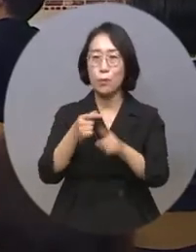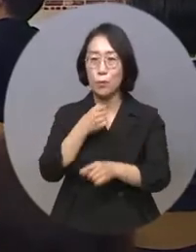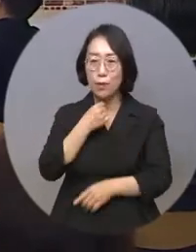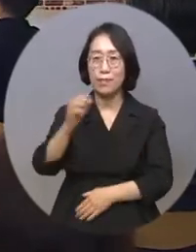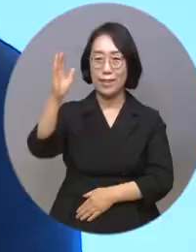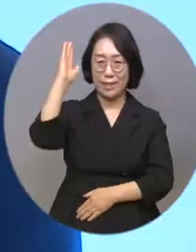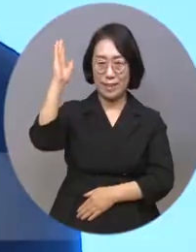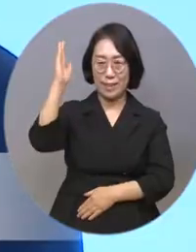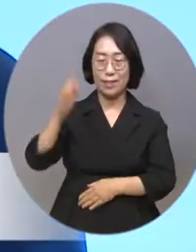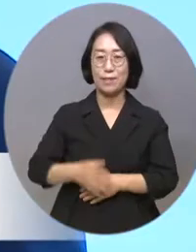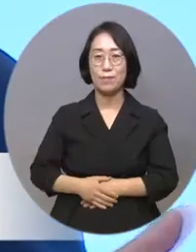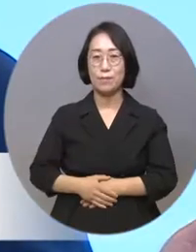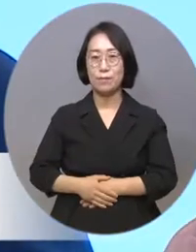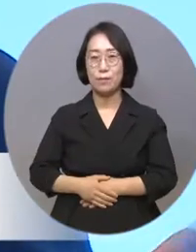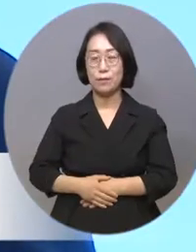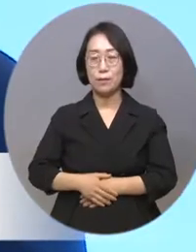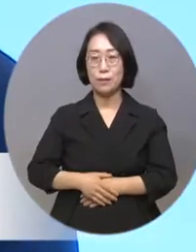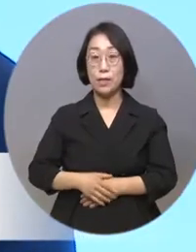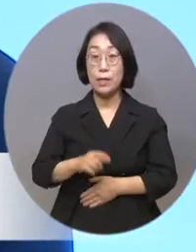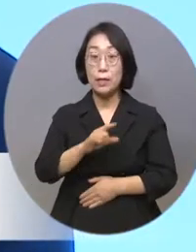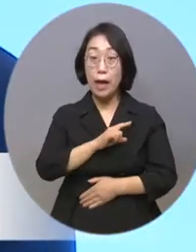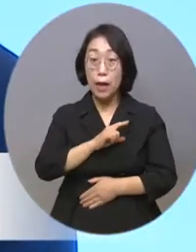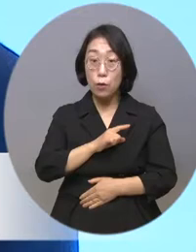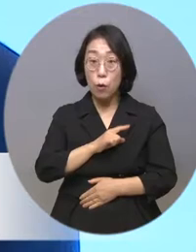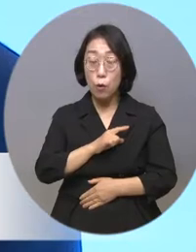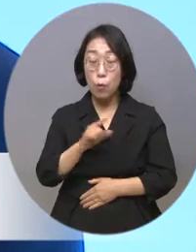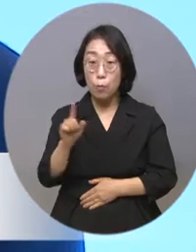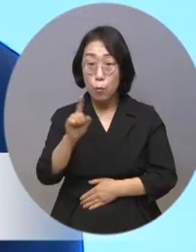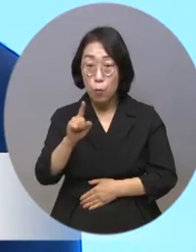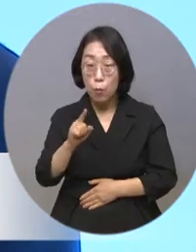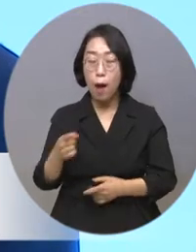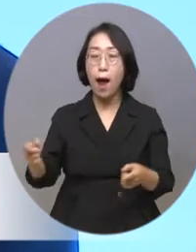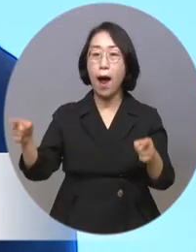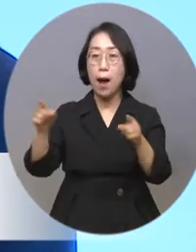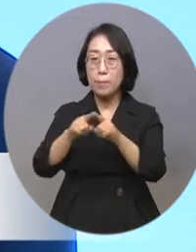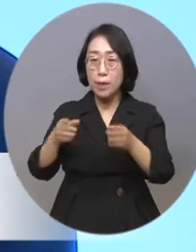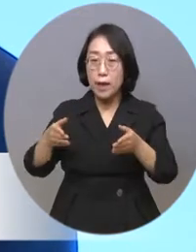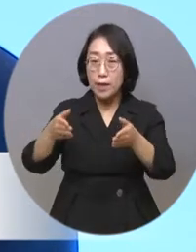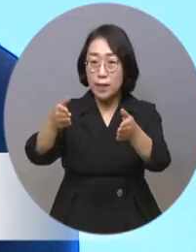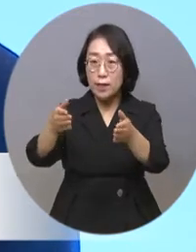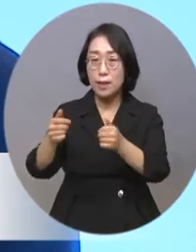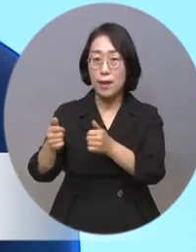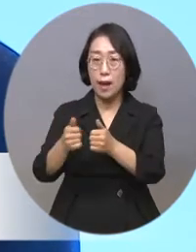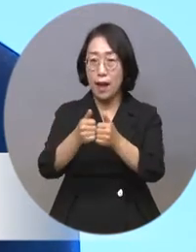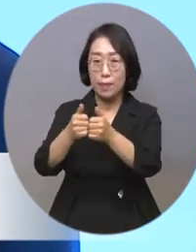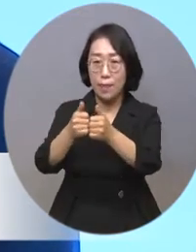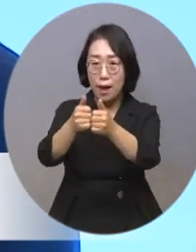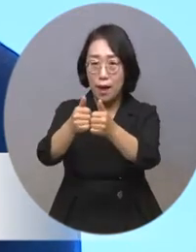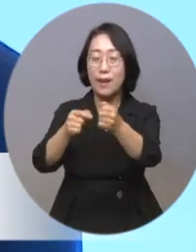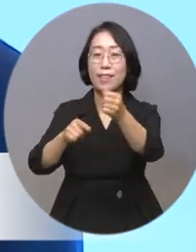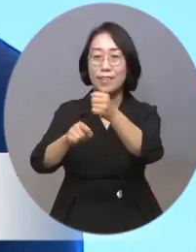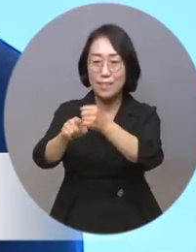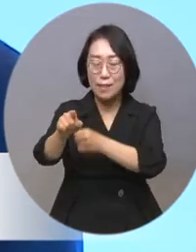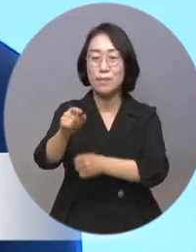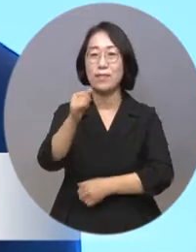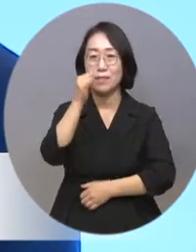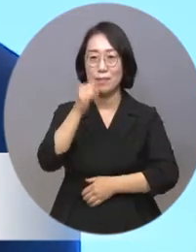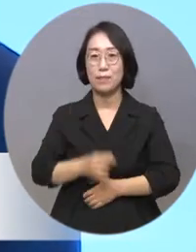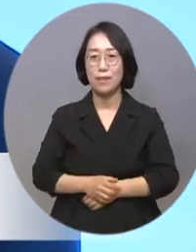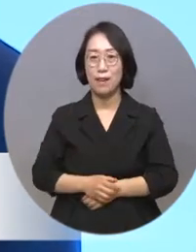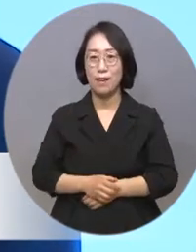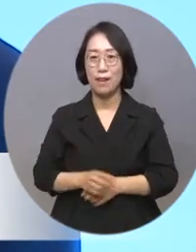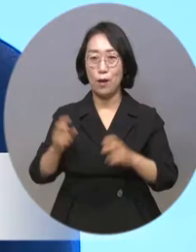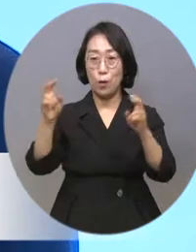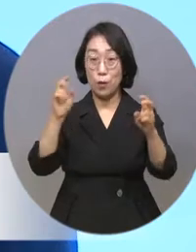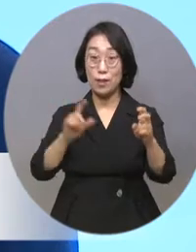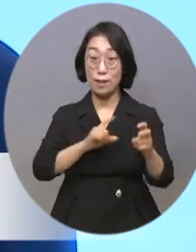밝혔습니다. 코웨이라는 단어는 함께 길을 간다라는 뜻에서 시작된 회사